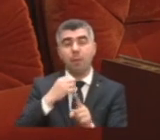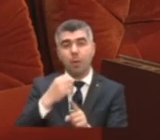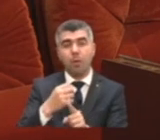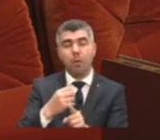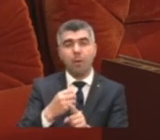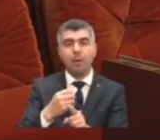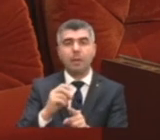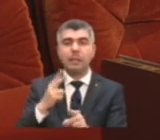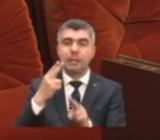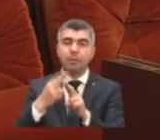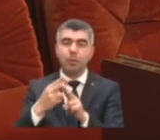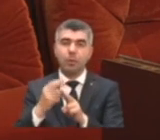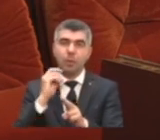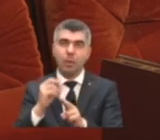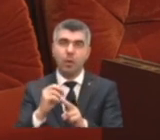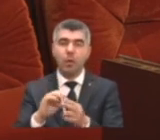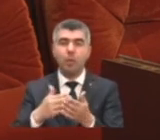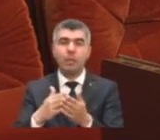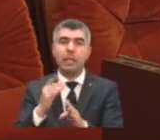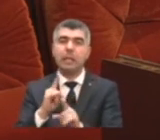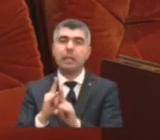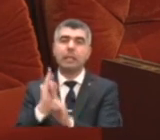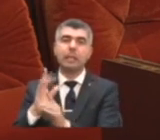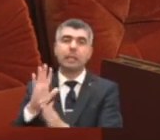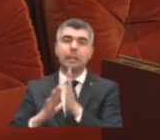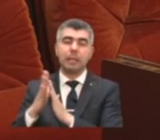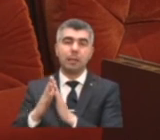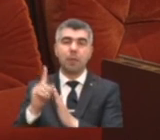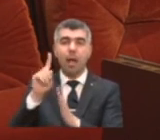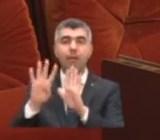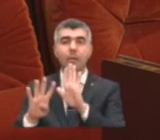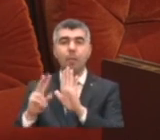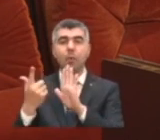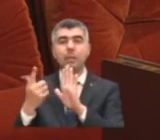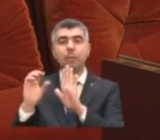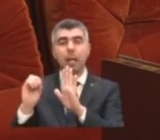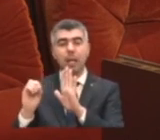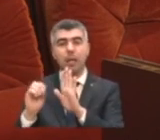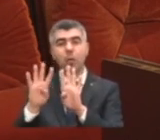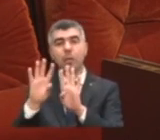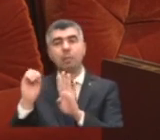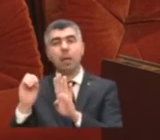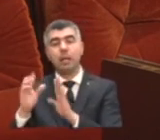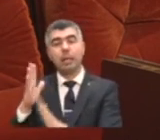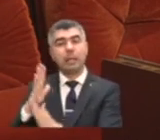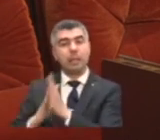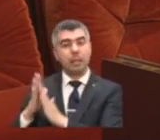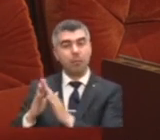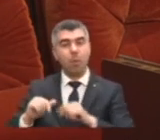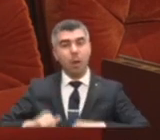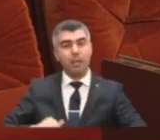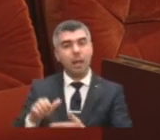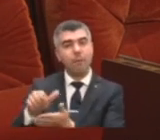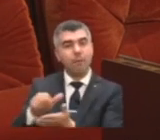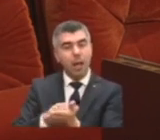أحياء اللي كانوا في السبعينات والثمانينات واللي إن شاء الله غادي نخرج دورية مع المحافظة العامة وسيد وزير الفلاحة باش